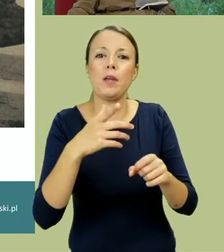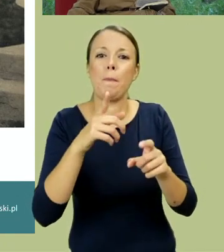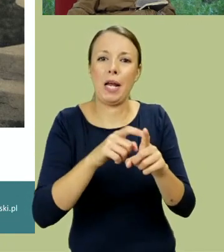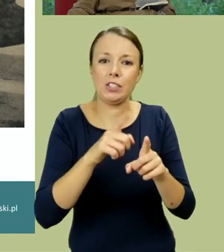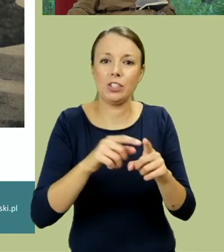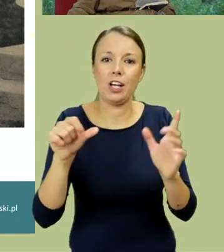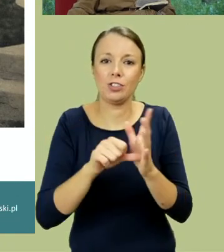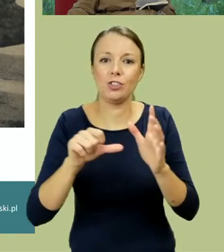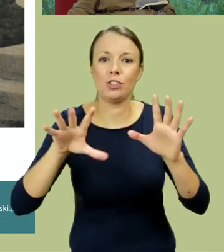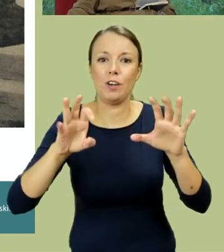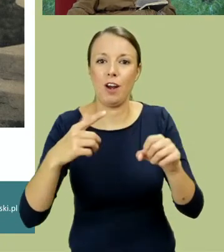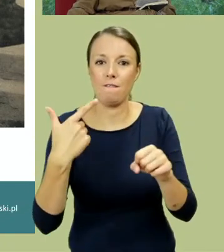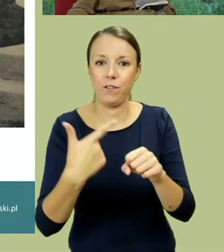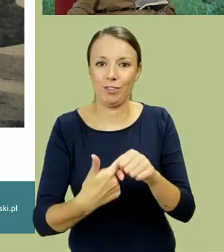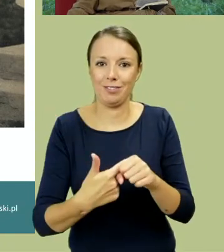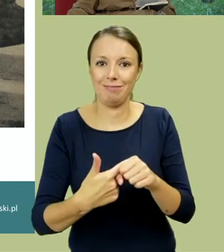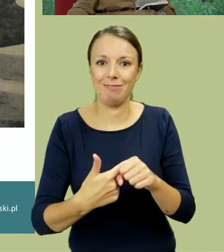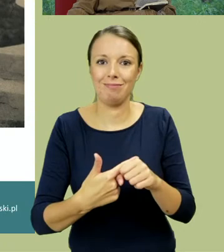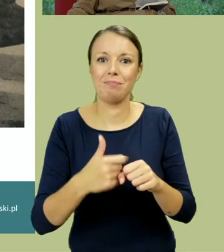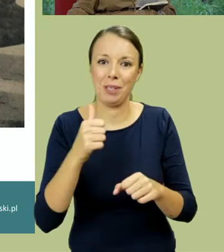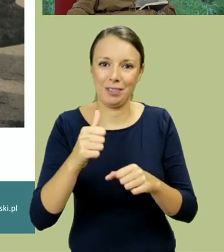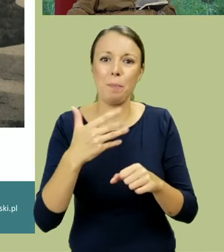października